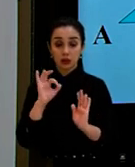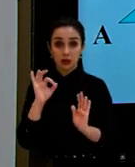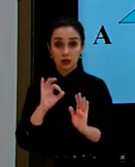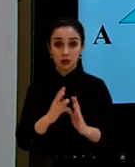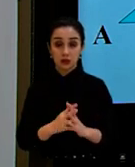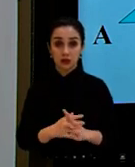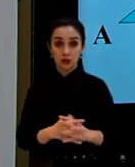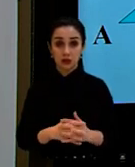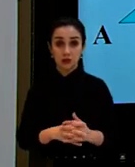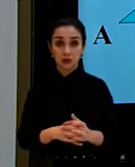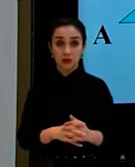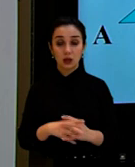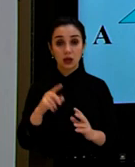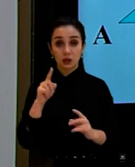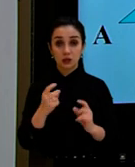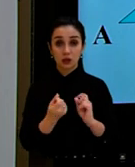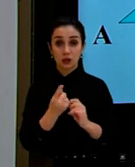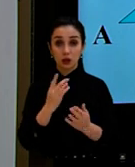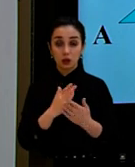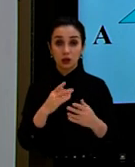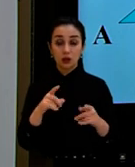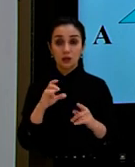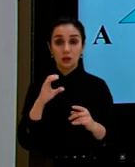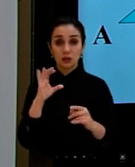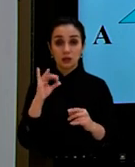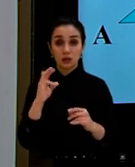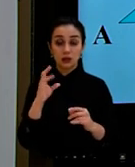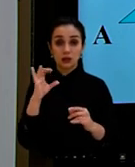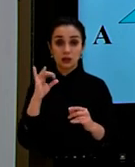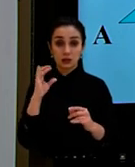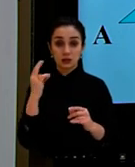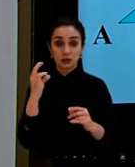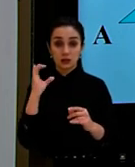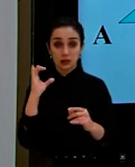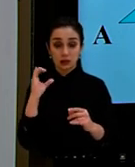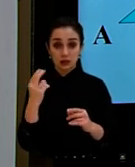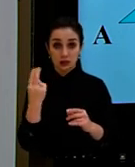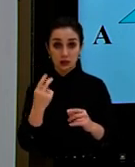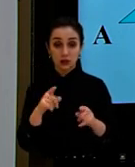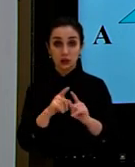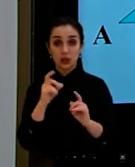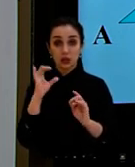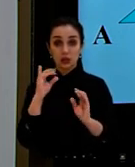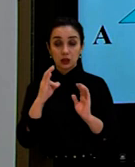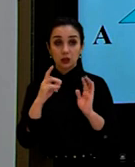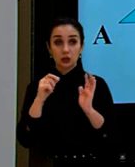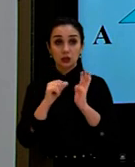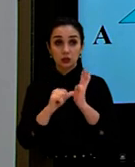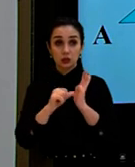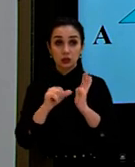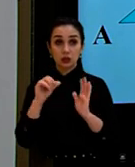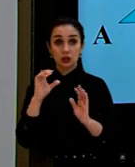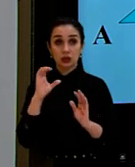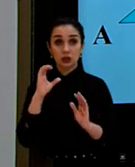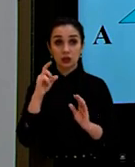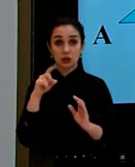градуса. Отсюда находим синус С. Корень из 2 умноженное на синус 60 градуса и